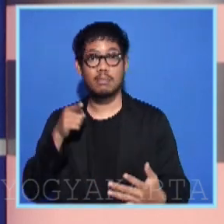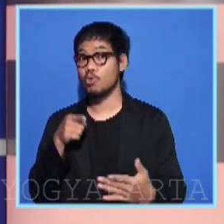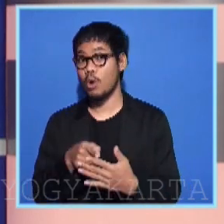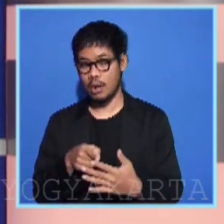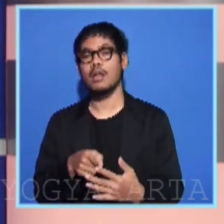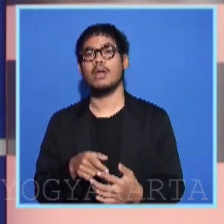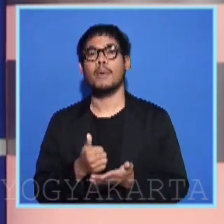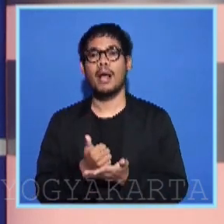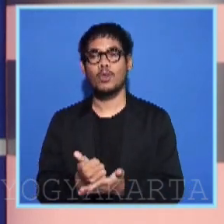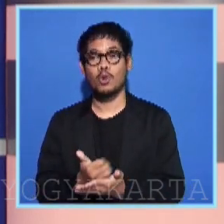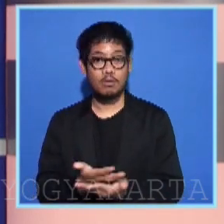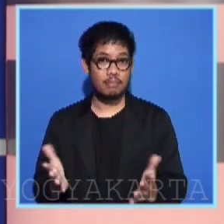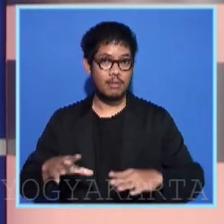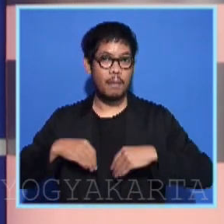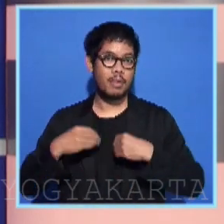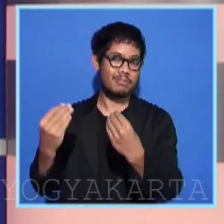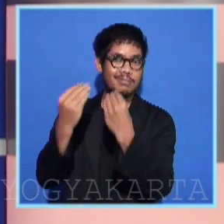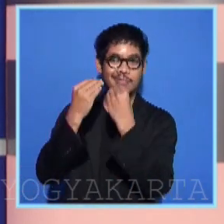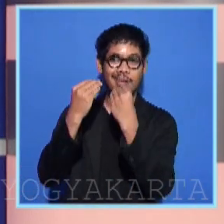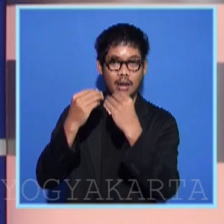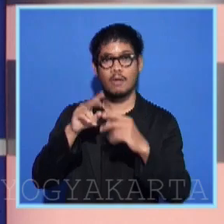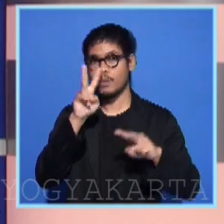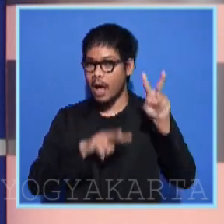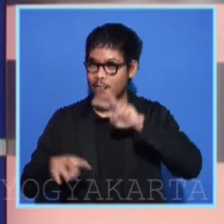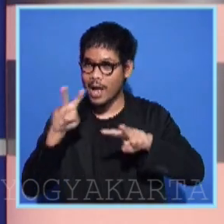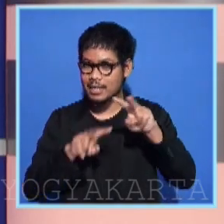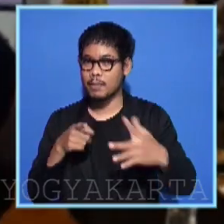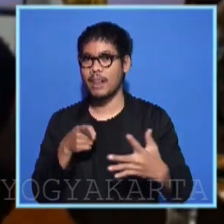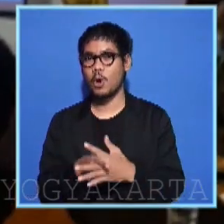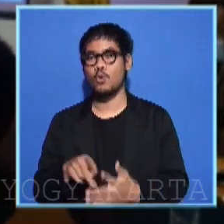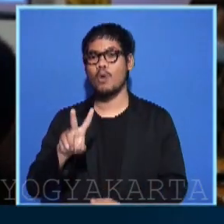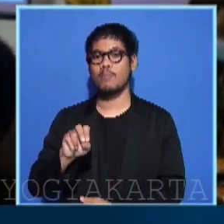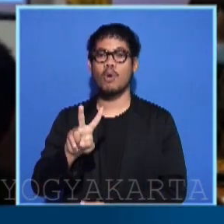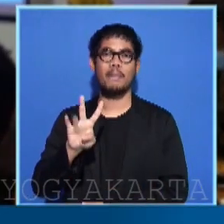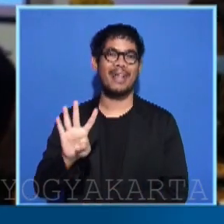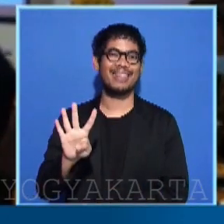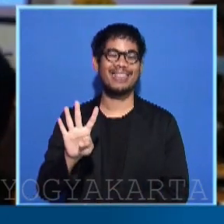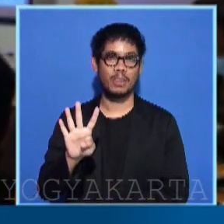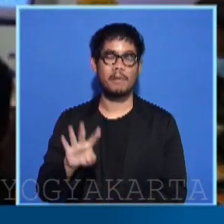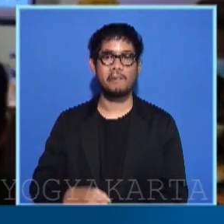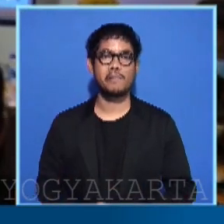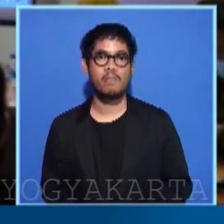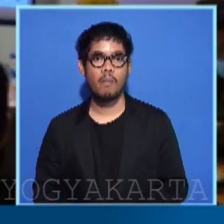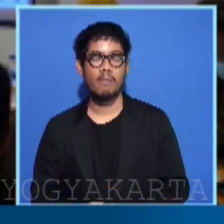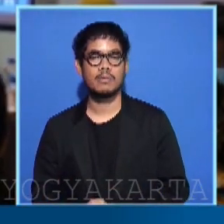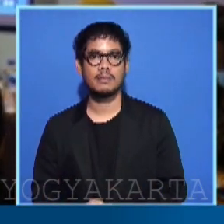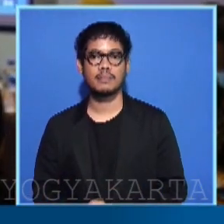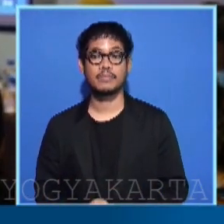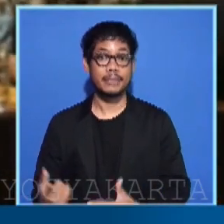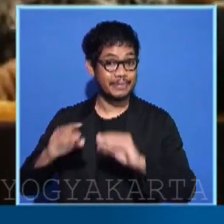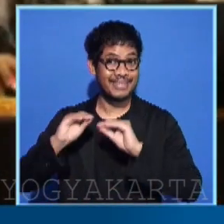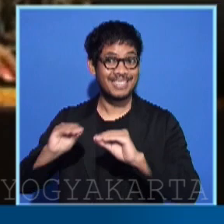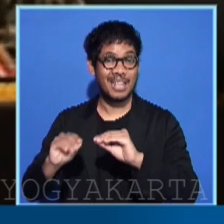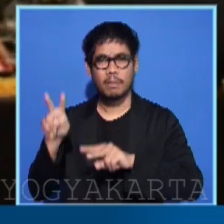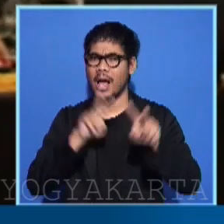mengedukasi masyarakat dalam melakukan pengawasan pemilihan umum 2024. Yang diselenggarakan oleh Bawaslu. Edukasi dan pengawasan